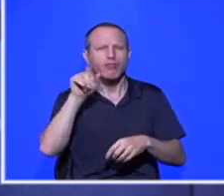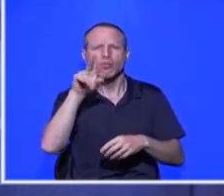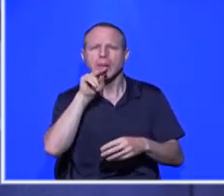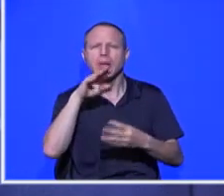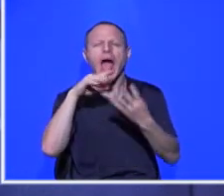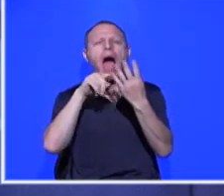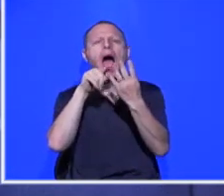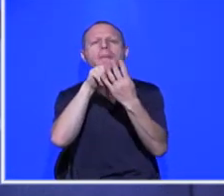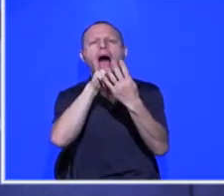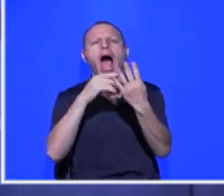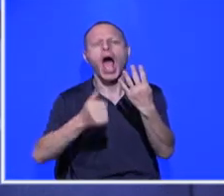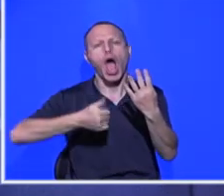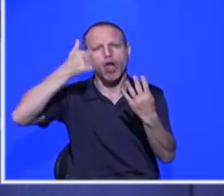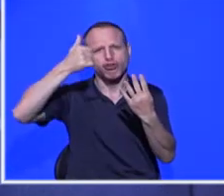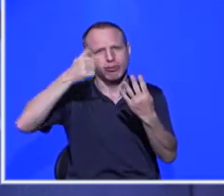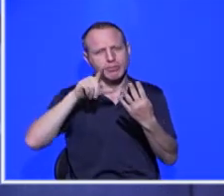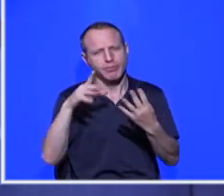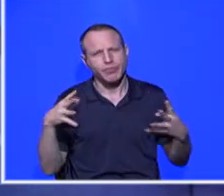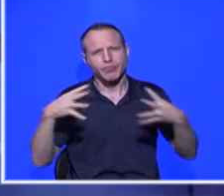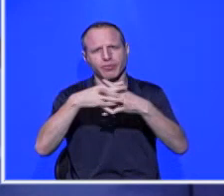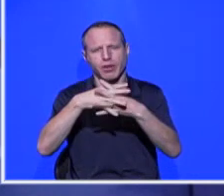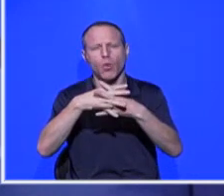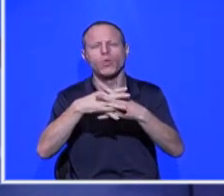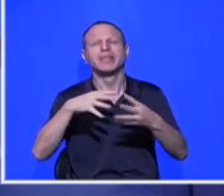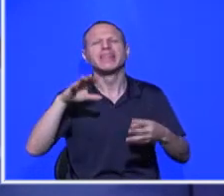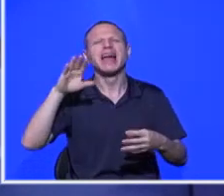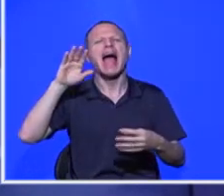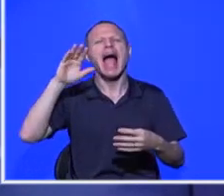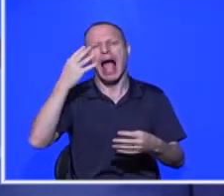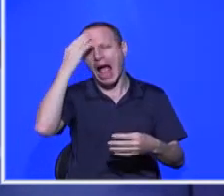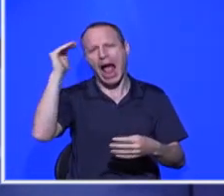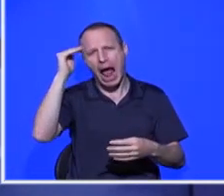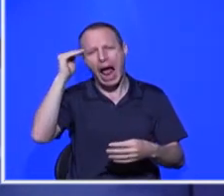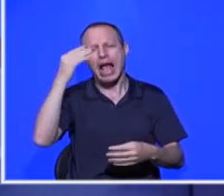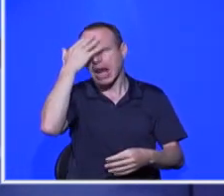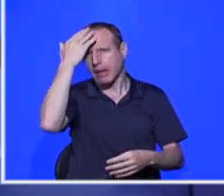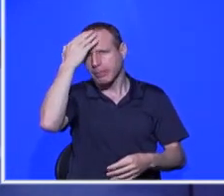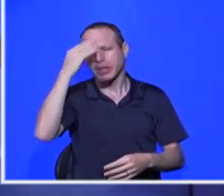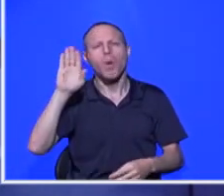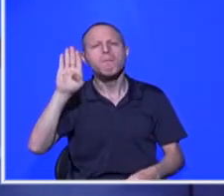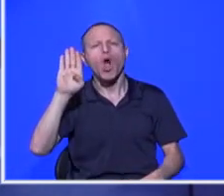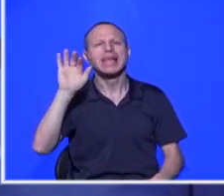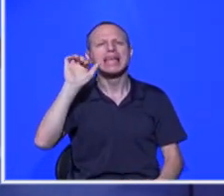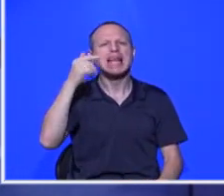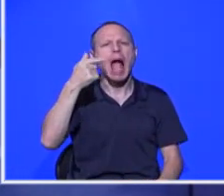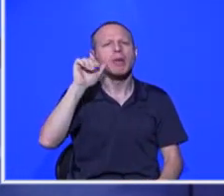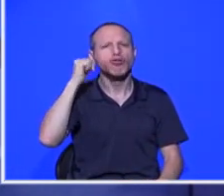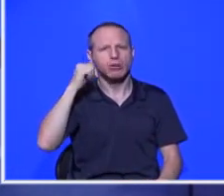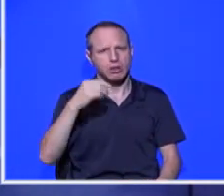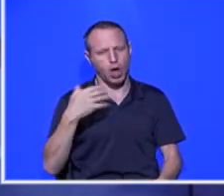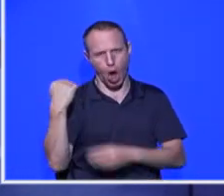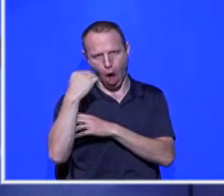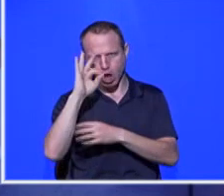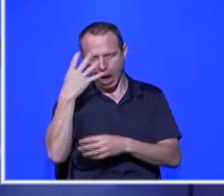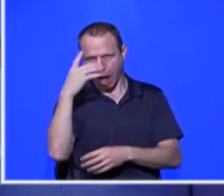שהפכו ארבעה ראשים. זה האיחוד של גנץ ולפיד, ההצטרפות של בוגי, ההצטרפות של גבי אשכנזי, הכוח הזה של ארבע